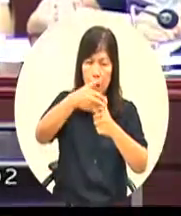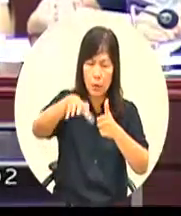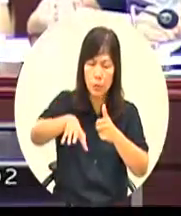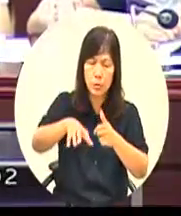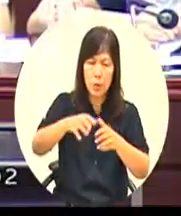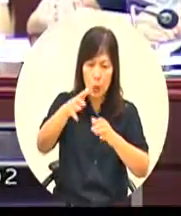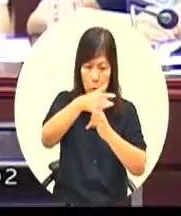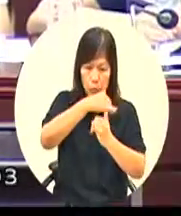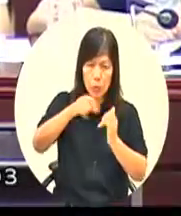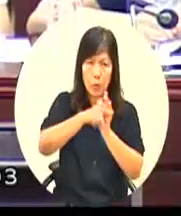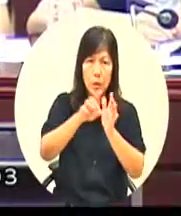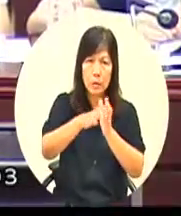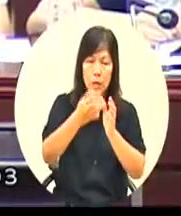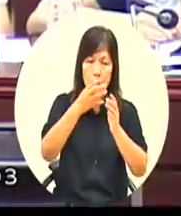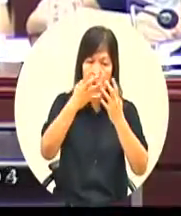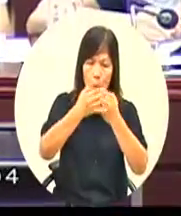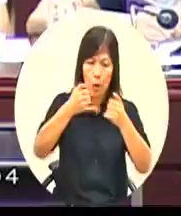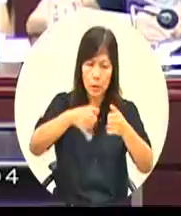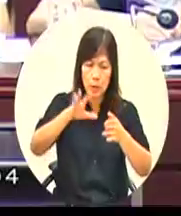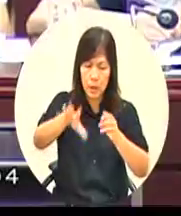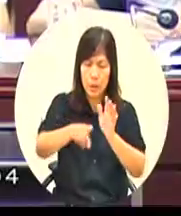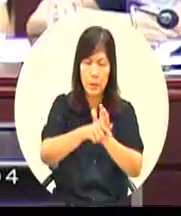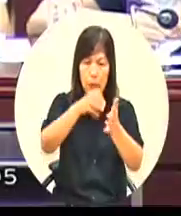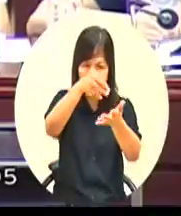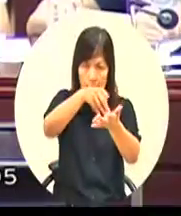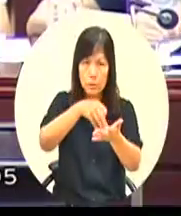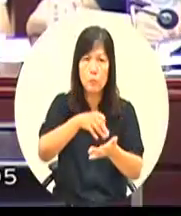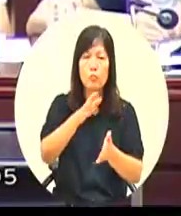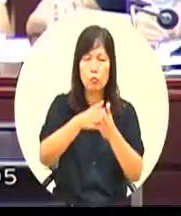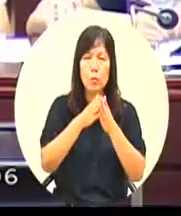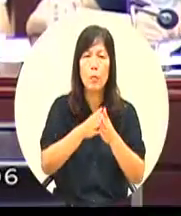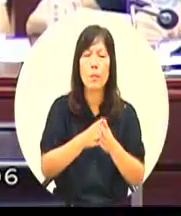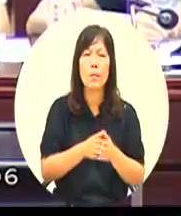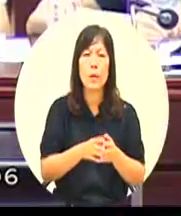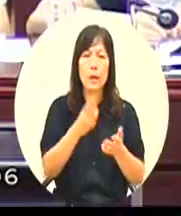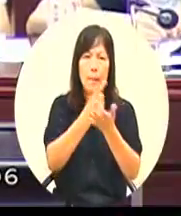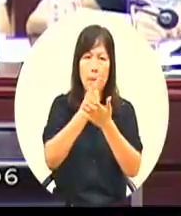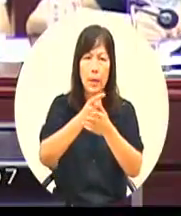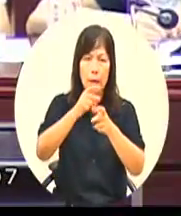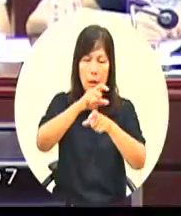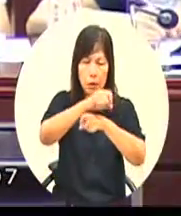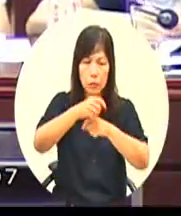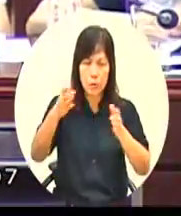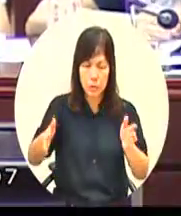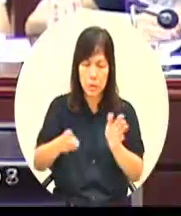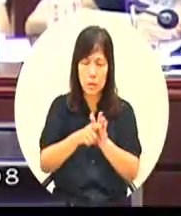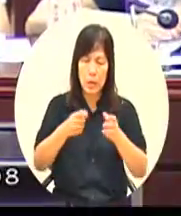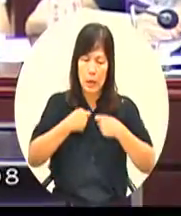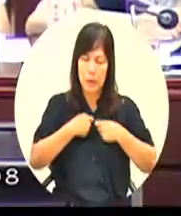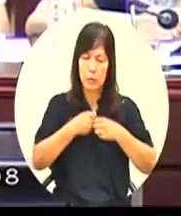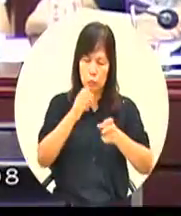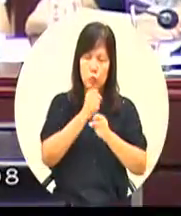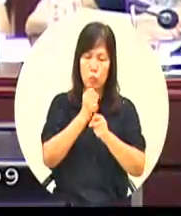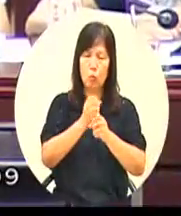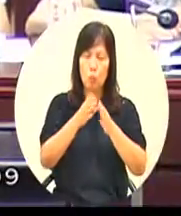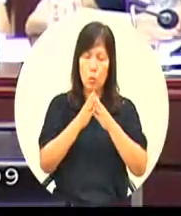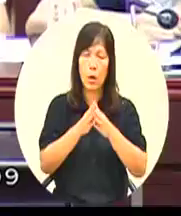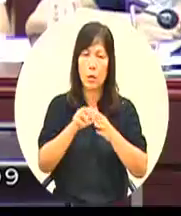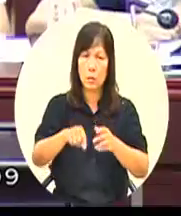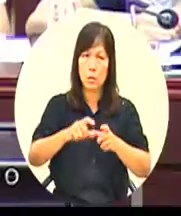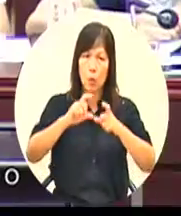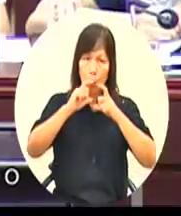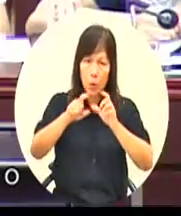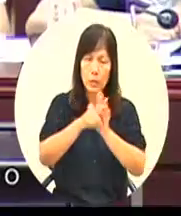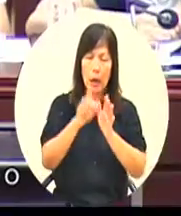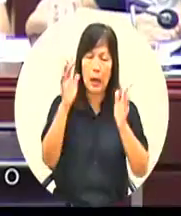性的一个校安的网站里头，都要做这个事情。那另外每学期的演练也要做。那这一次的反应就是说，树